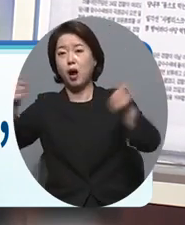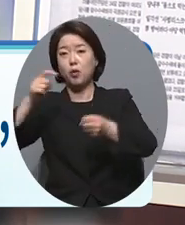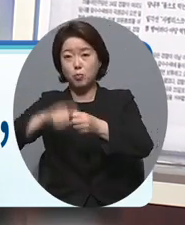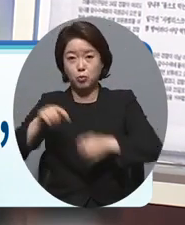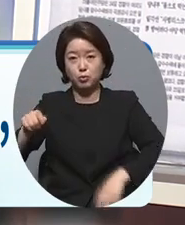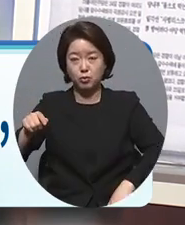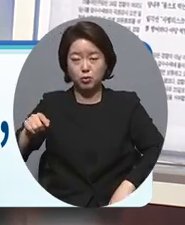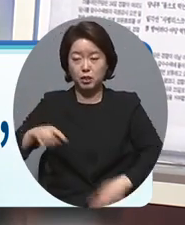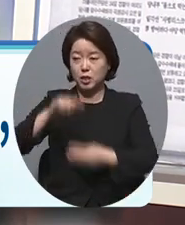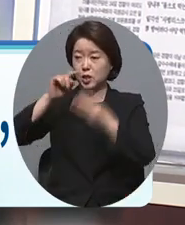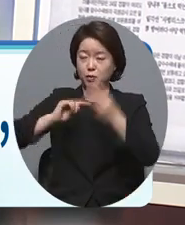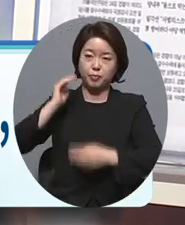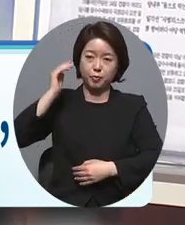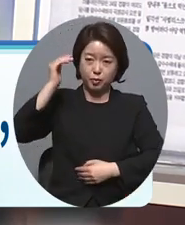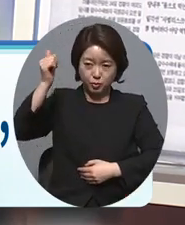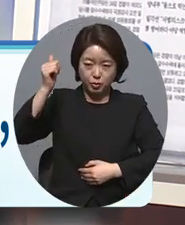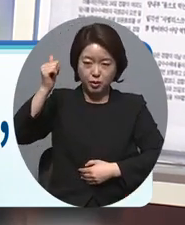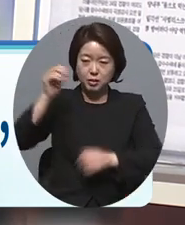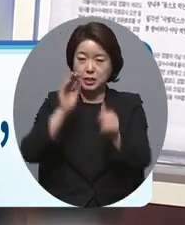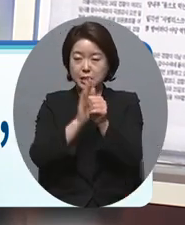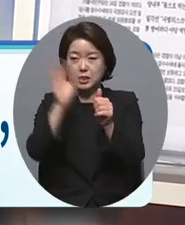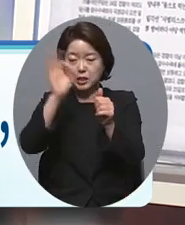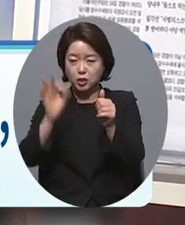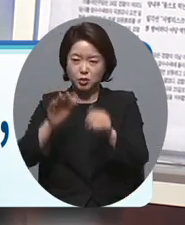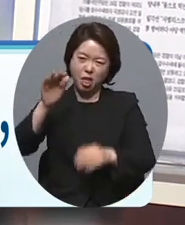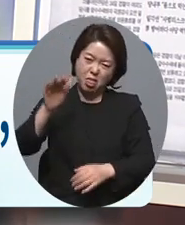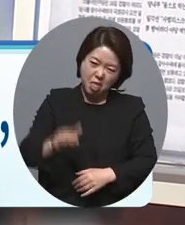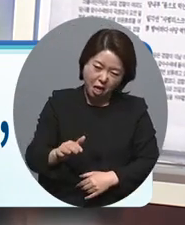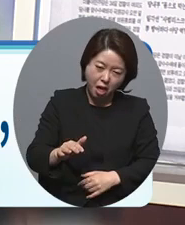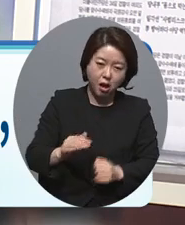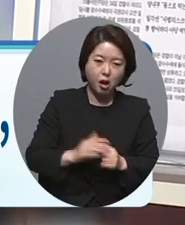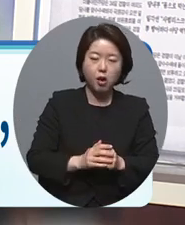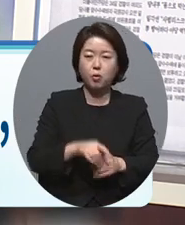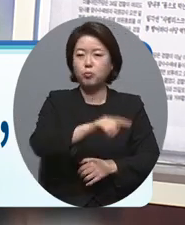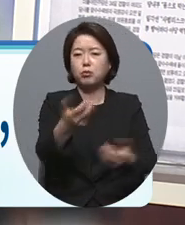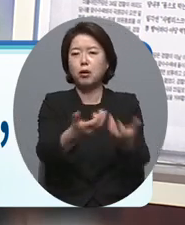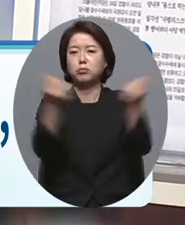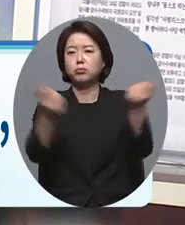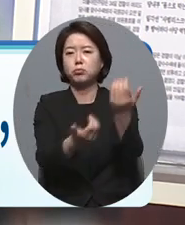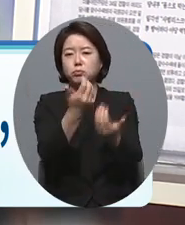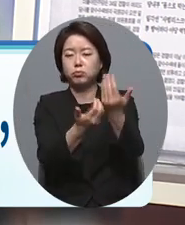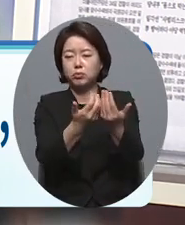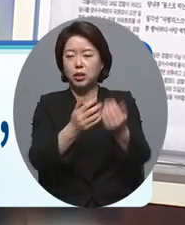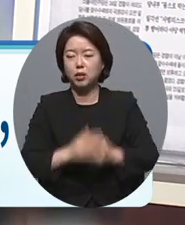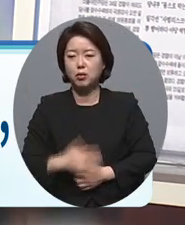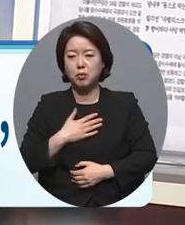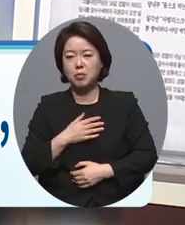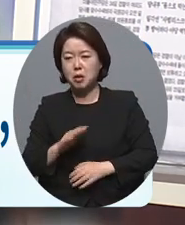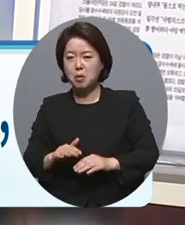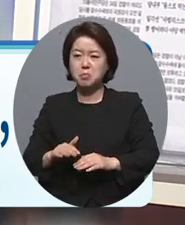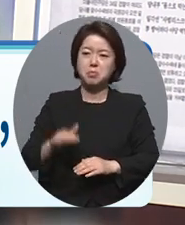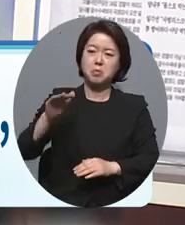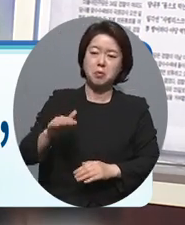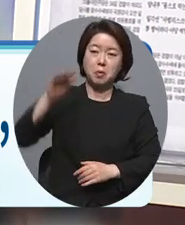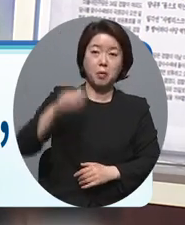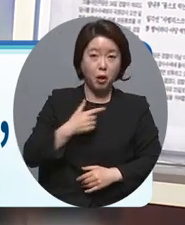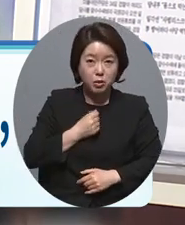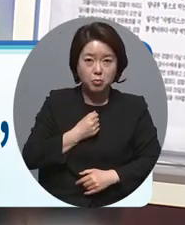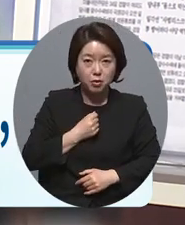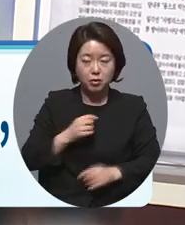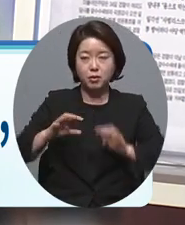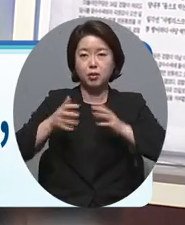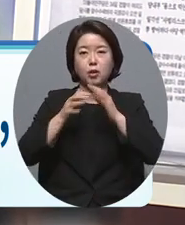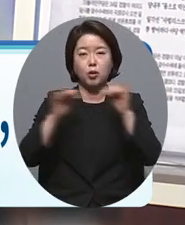낮으니까 이렇게 해서 계속해서 대립선을 만들어서 기본적으로 한 절반 가까이라도 가고 싶은 모양인데요. 국민들 다